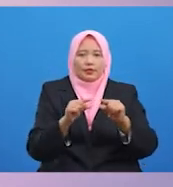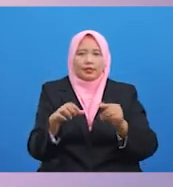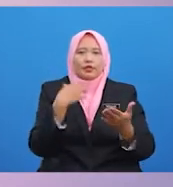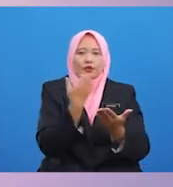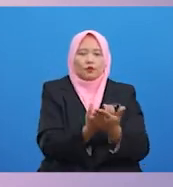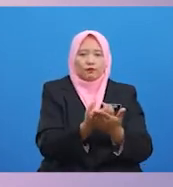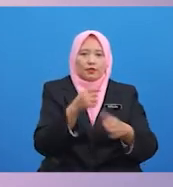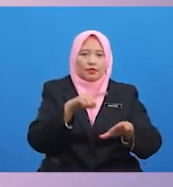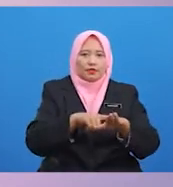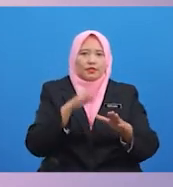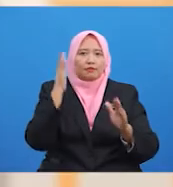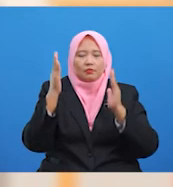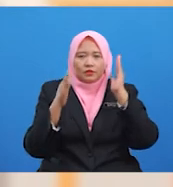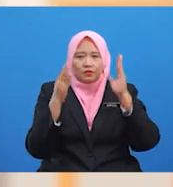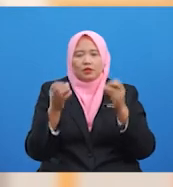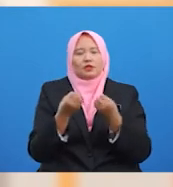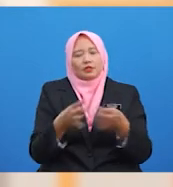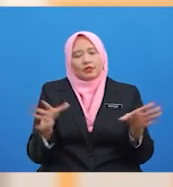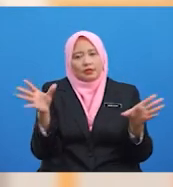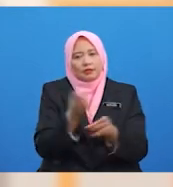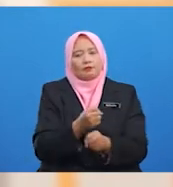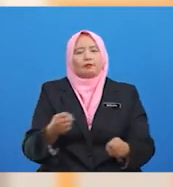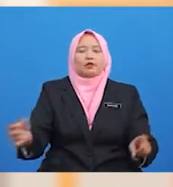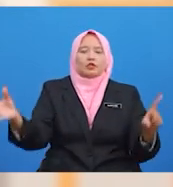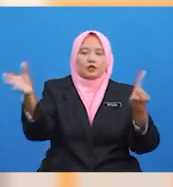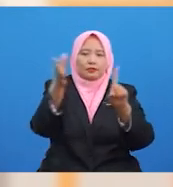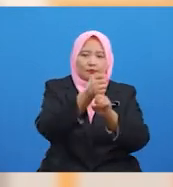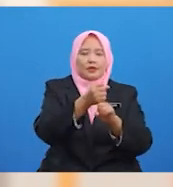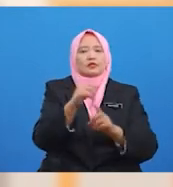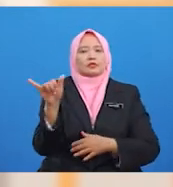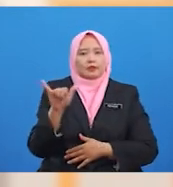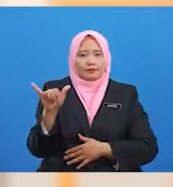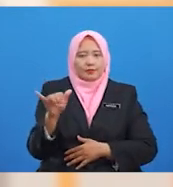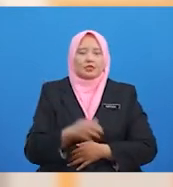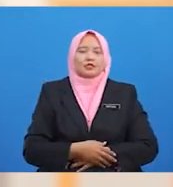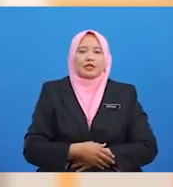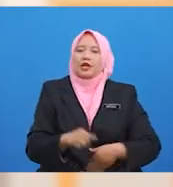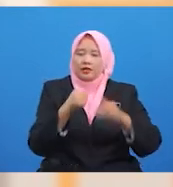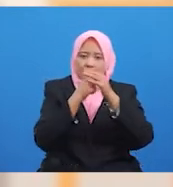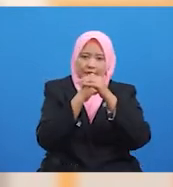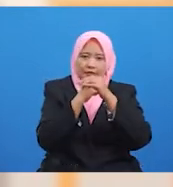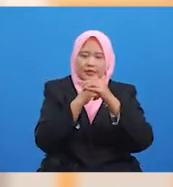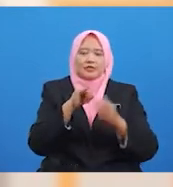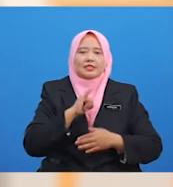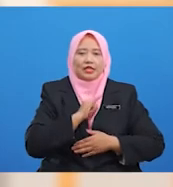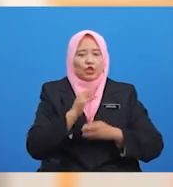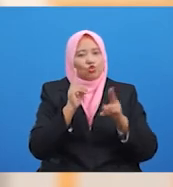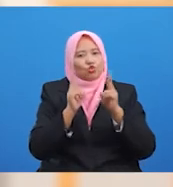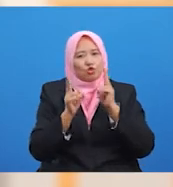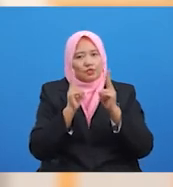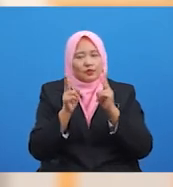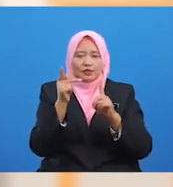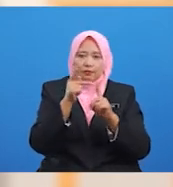di Malaysia telah dapat kita capai bersama. Tahniah cikgu ucapkan